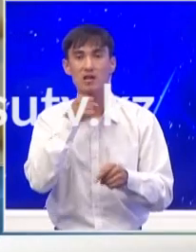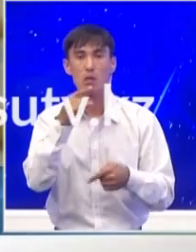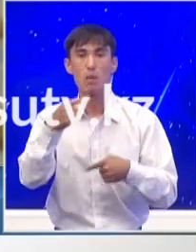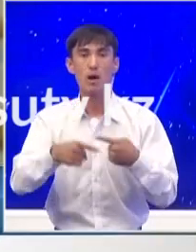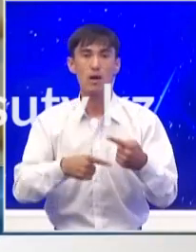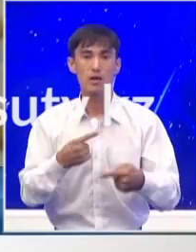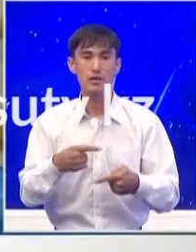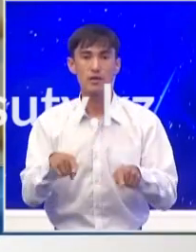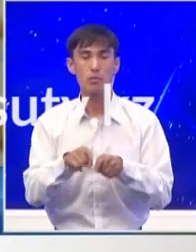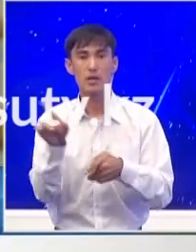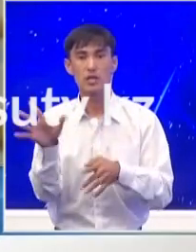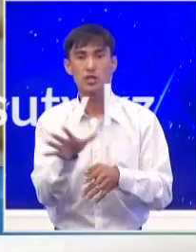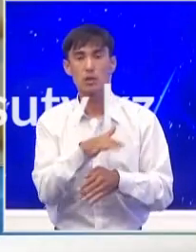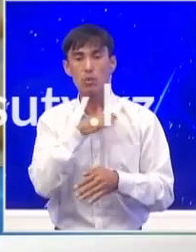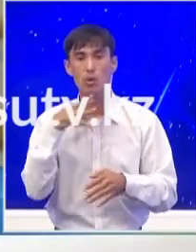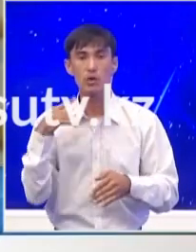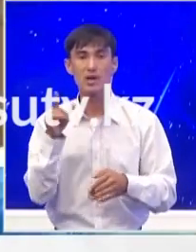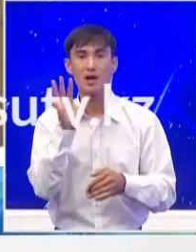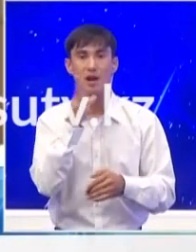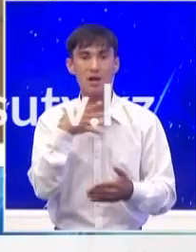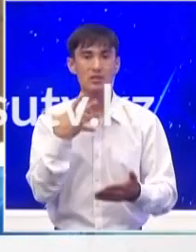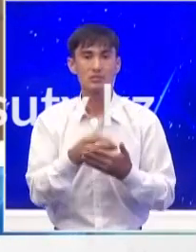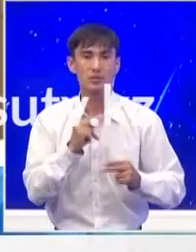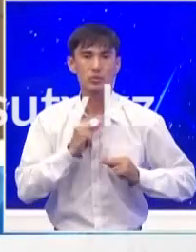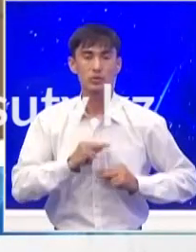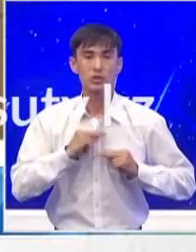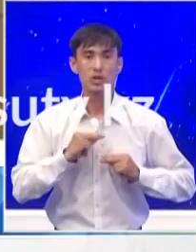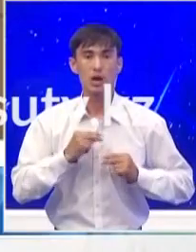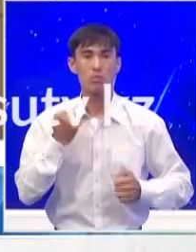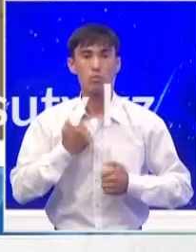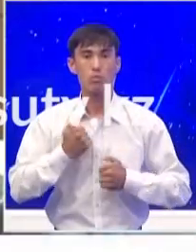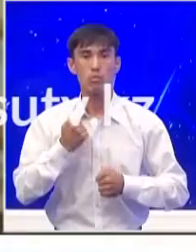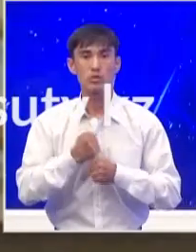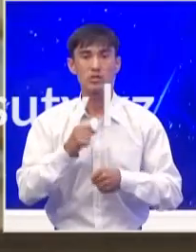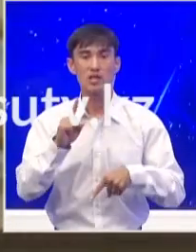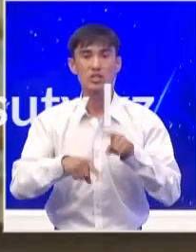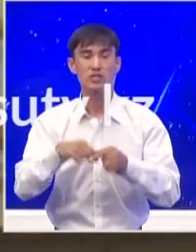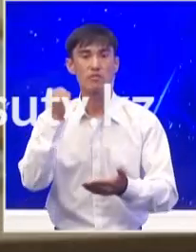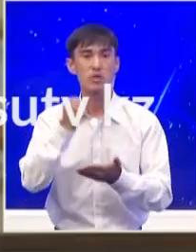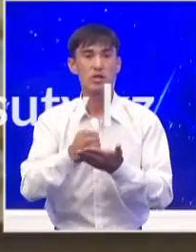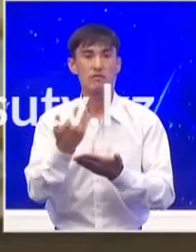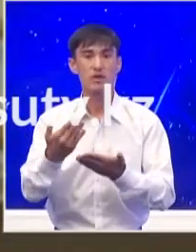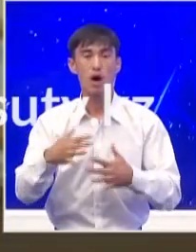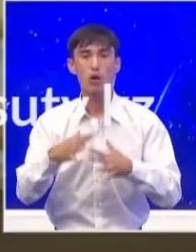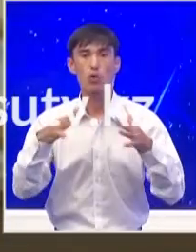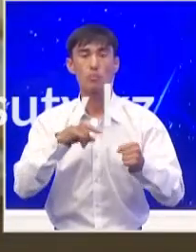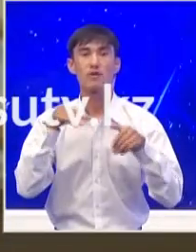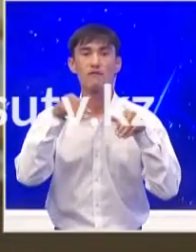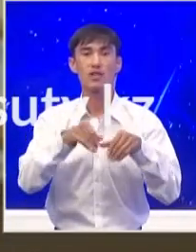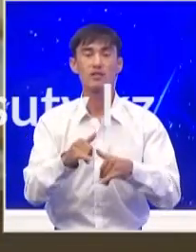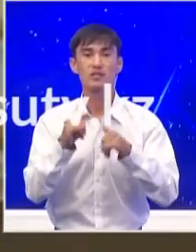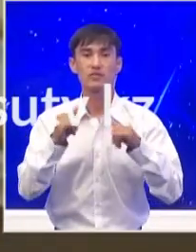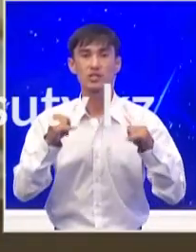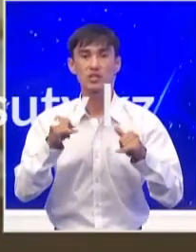на протяжении многих лет самоотверженной работы в сфере отечественной печати вы внесли огромный вклад в развитие